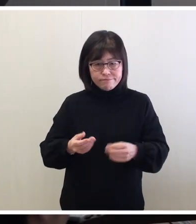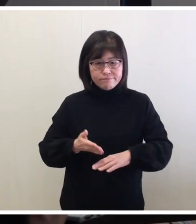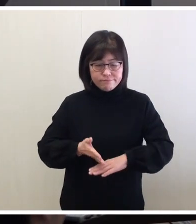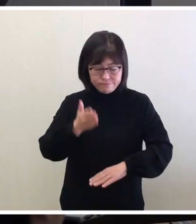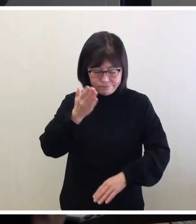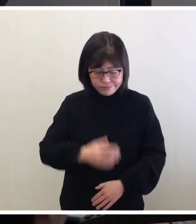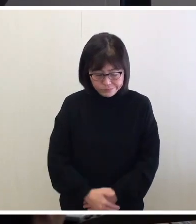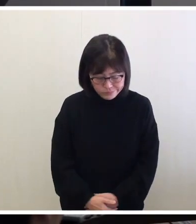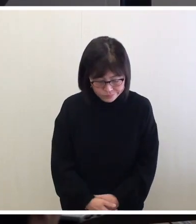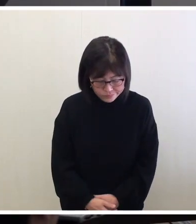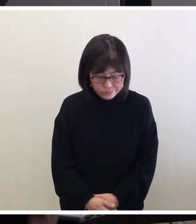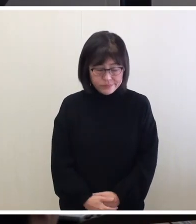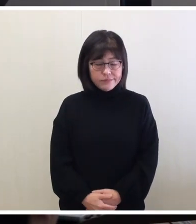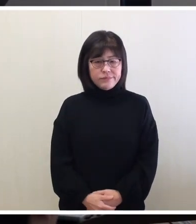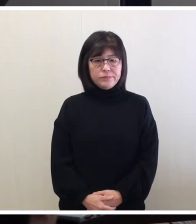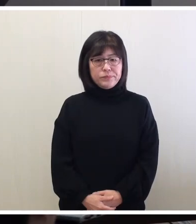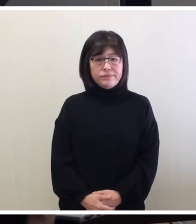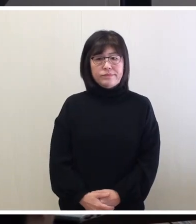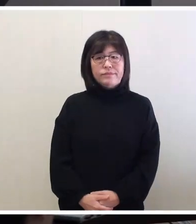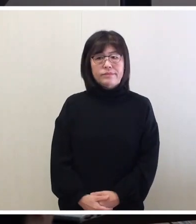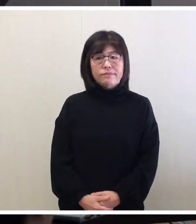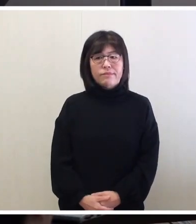明を終わります。ありがとうございました。